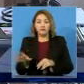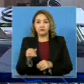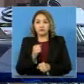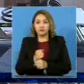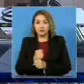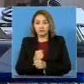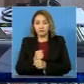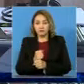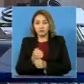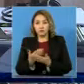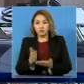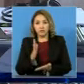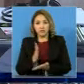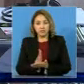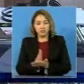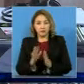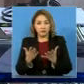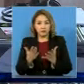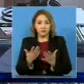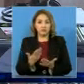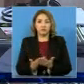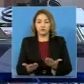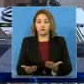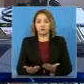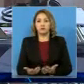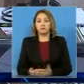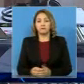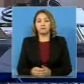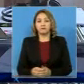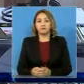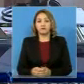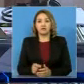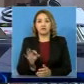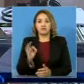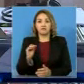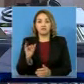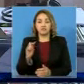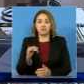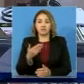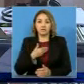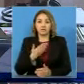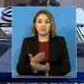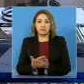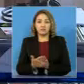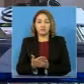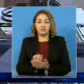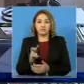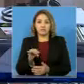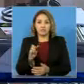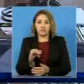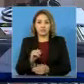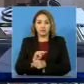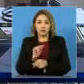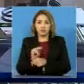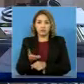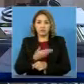методами, но есть такие моменты, которые где, ну, так скажем, фишки. Мы хотим за счет этих мастер-классов обучить